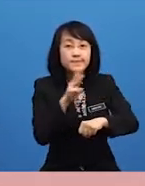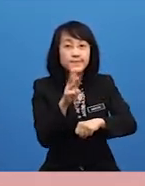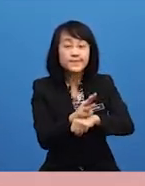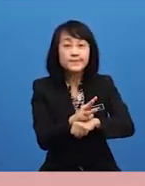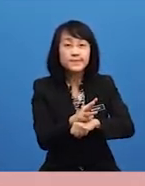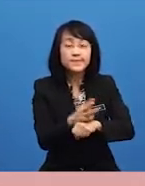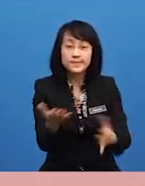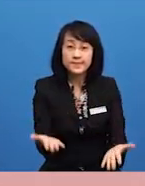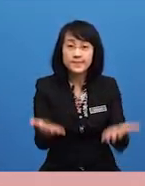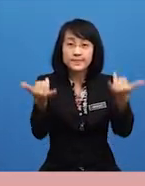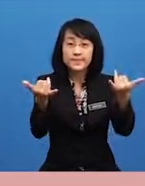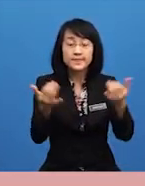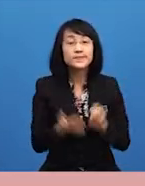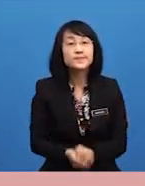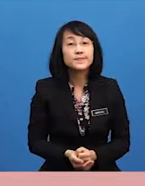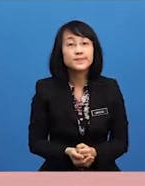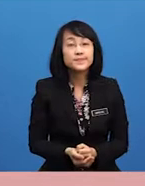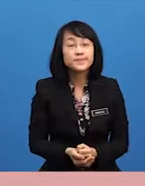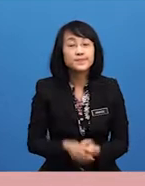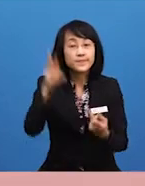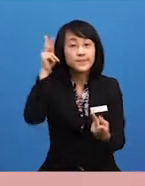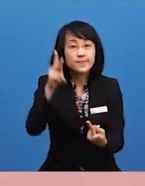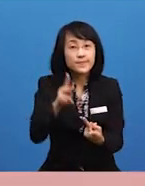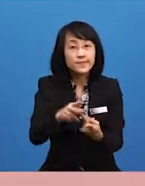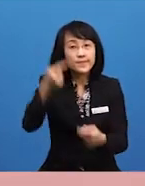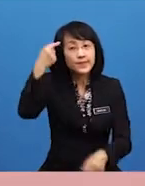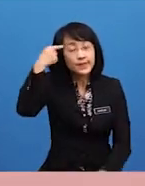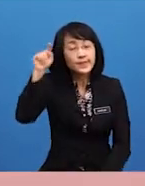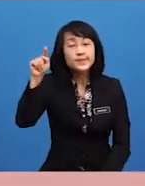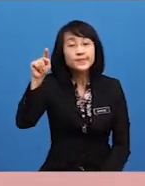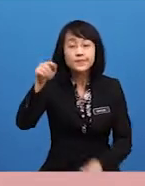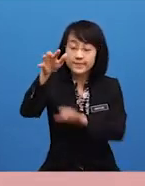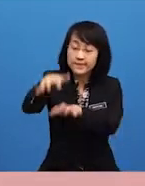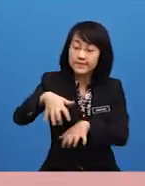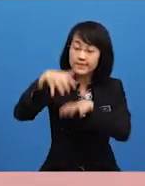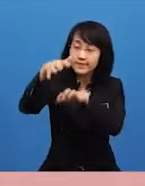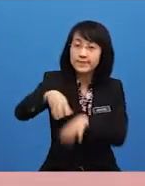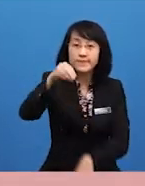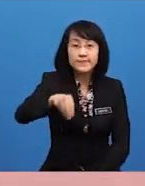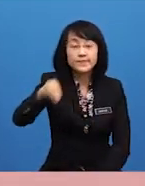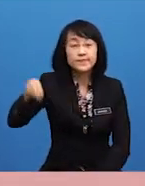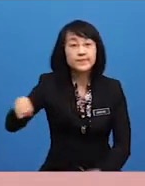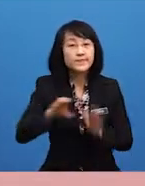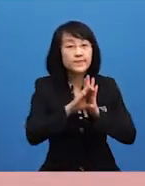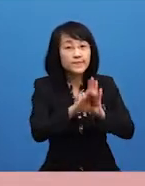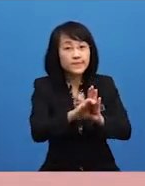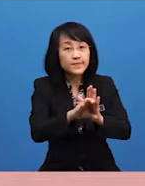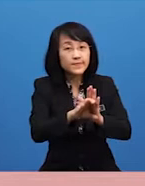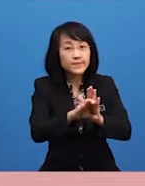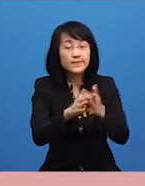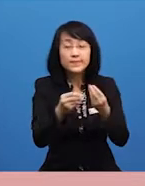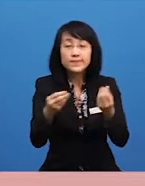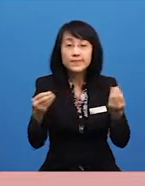berpaya. Dataran ini sesuai untuk kegiatan pertanian seperti tanaman